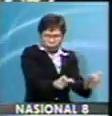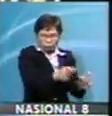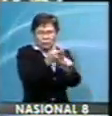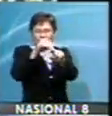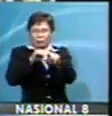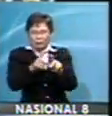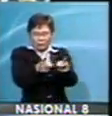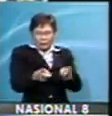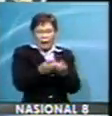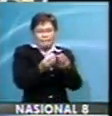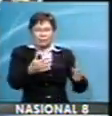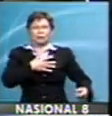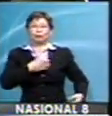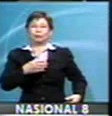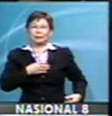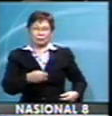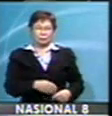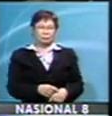daripada daerah Pasir